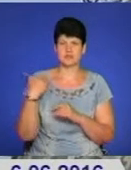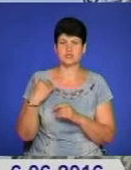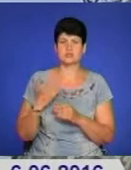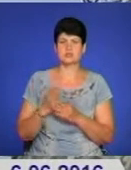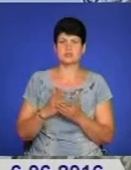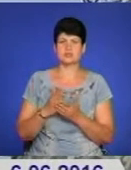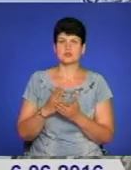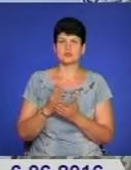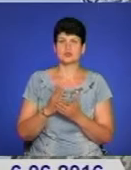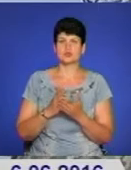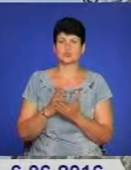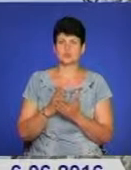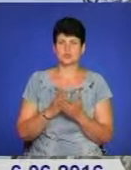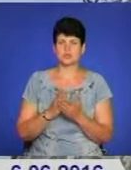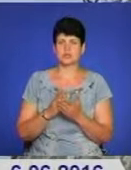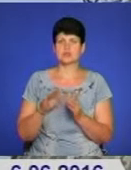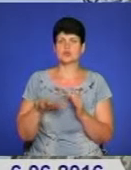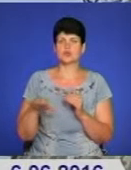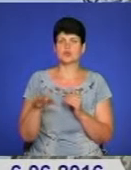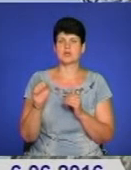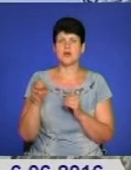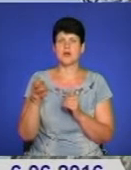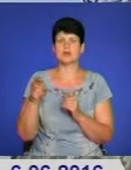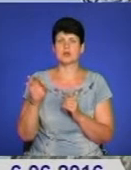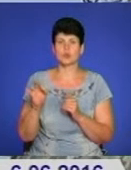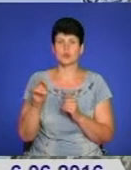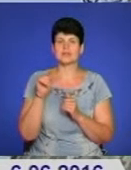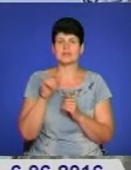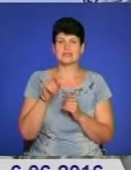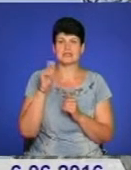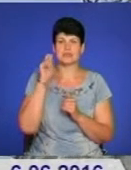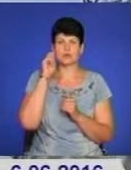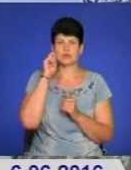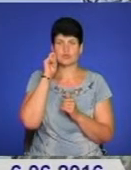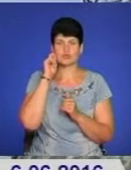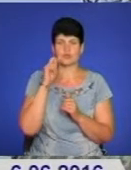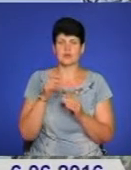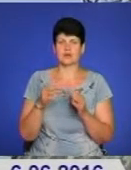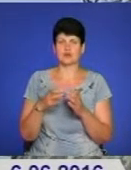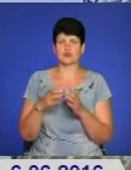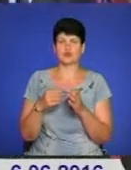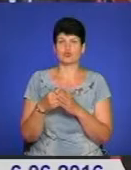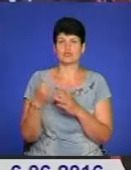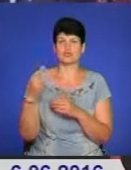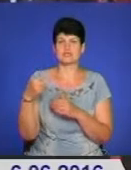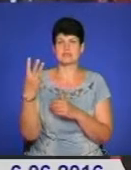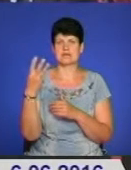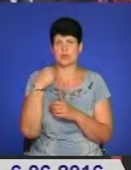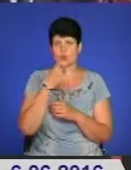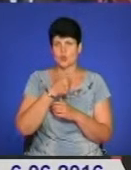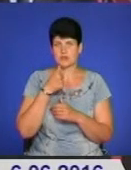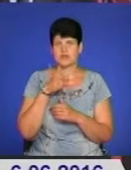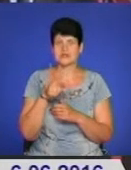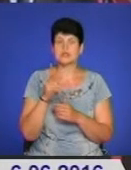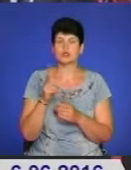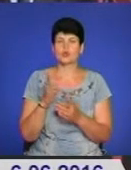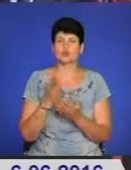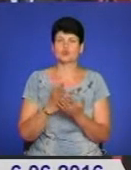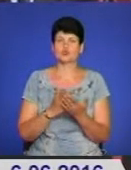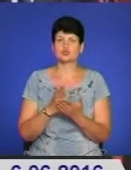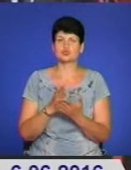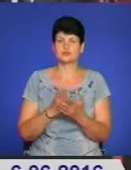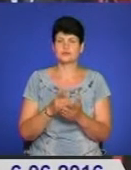службу або служили в зоні АТО, значить для них вікова категорія збільшена до 23 років. Ті, хто відслужив